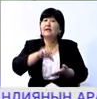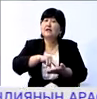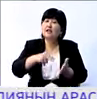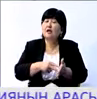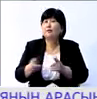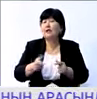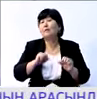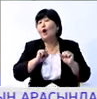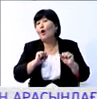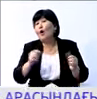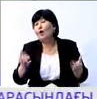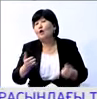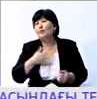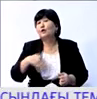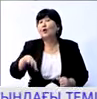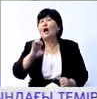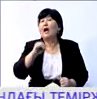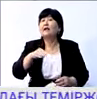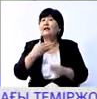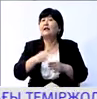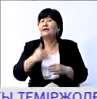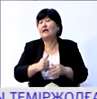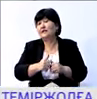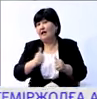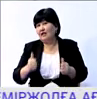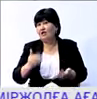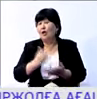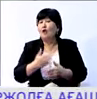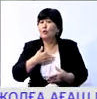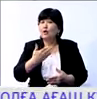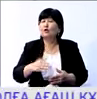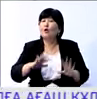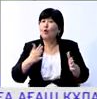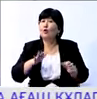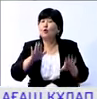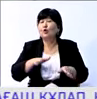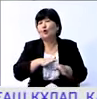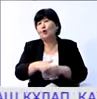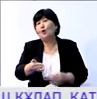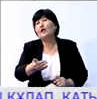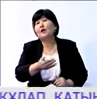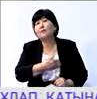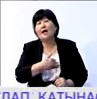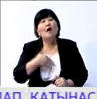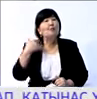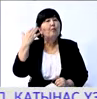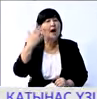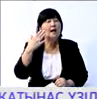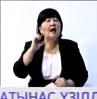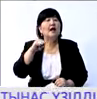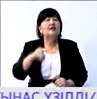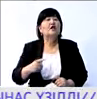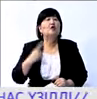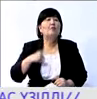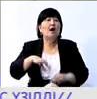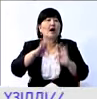жасаймыз, қорғаймыз. Біздің өңірде IT саласы кенжелеп қалған. Мен сол олқылықтың орнын толтырғым келеді. Мақсатым IT